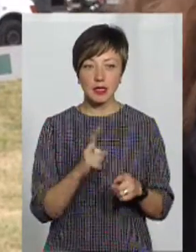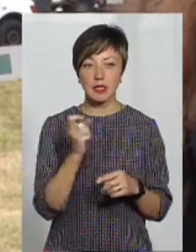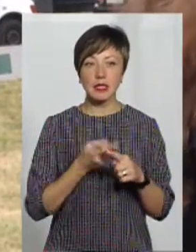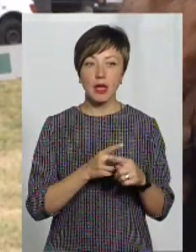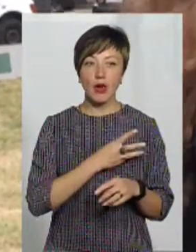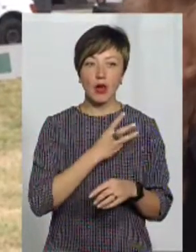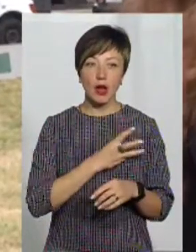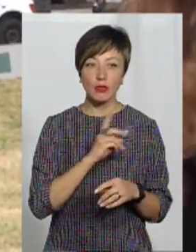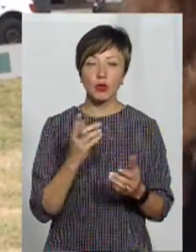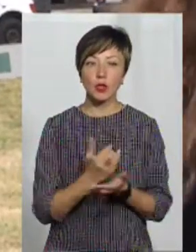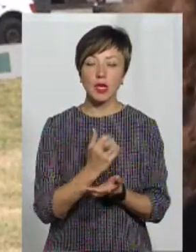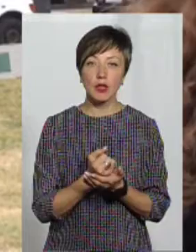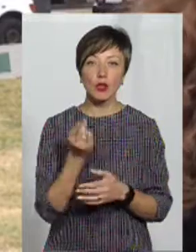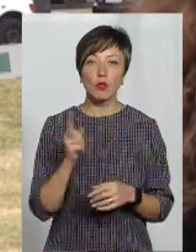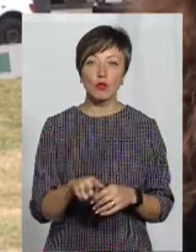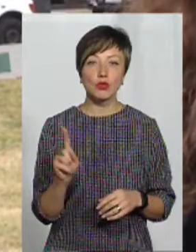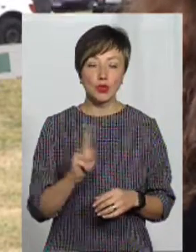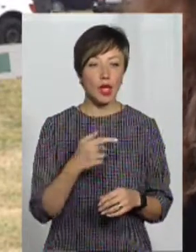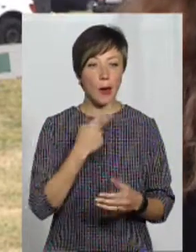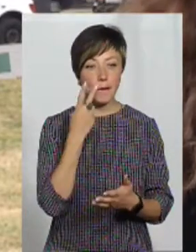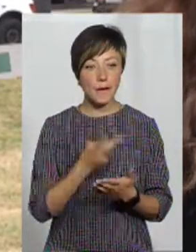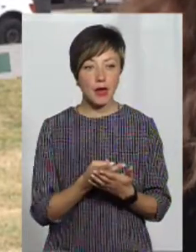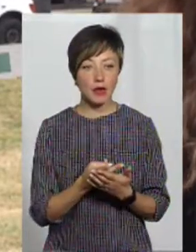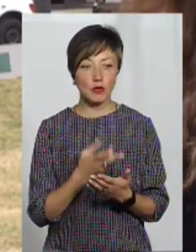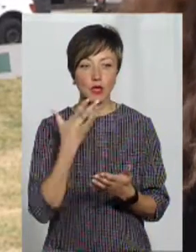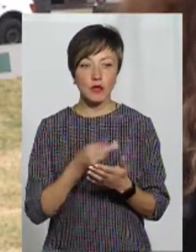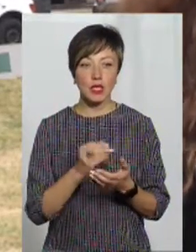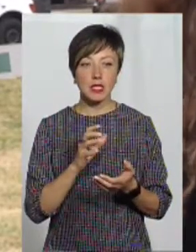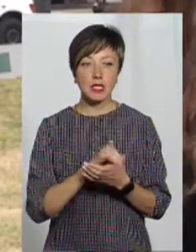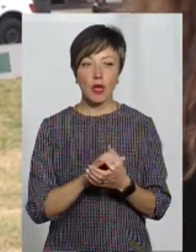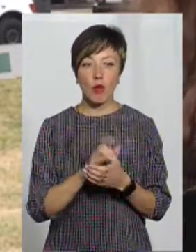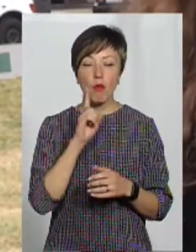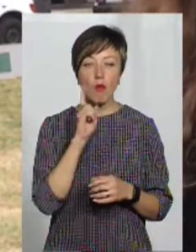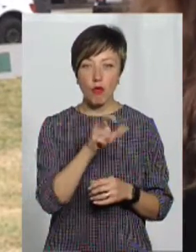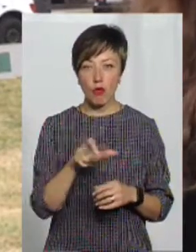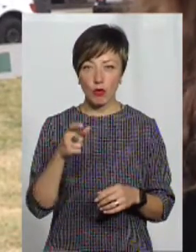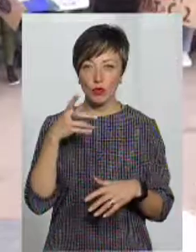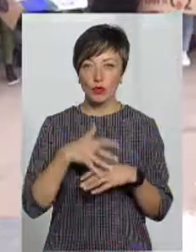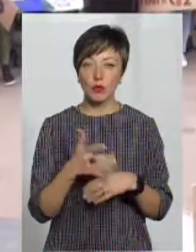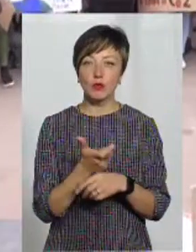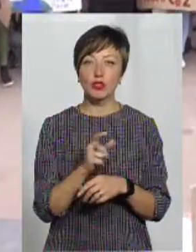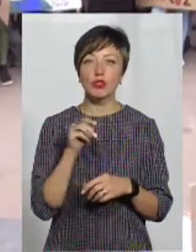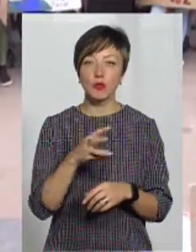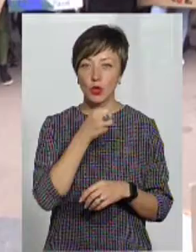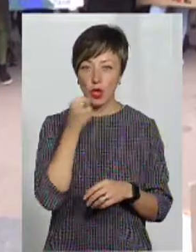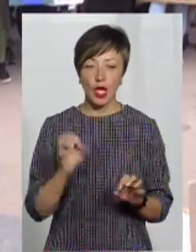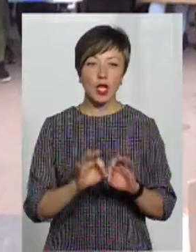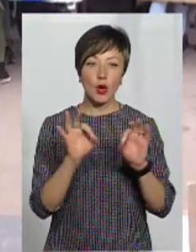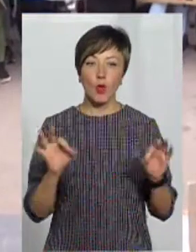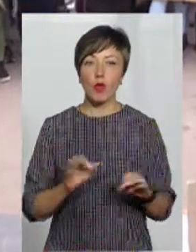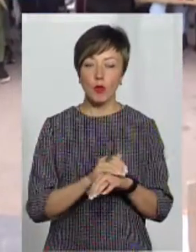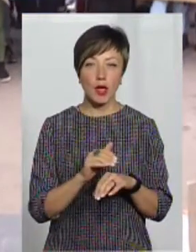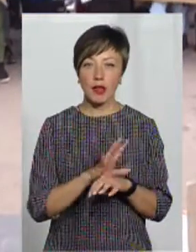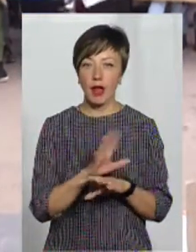горять. Я хотіла чогось досягти, тому що я бачу по своїх знайомих, що молодь це усвідомлює більше, ніж дорослі. Будь ласка, ніколи не